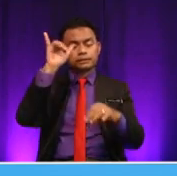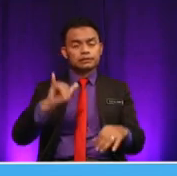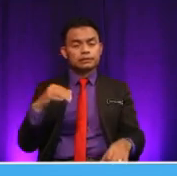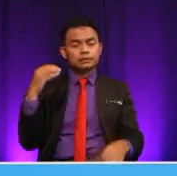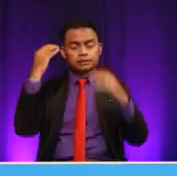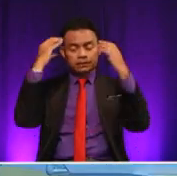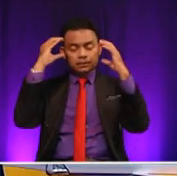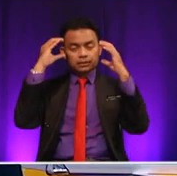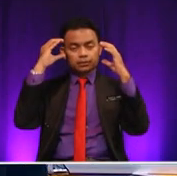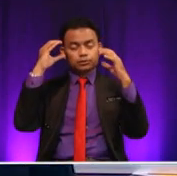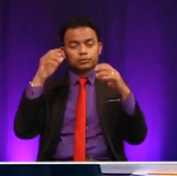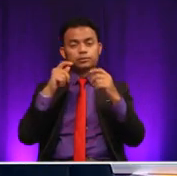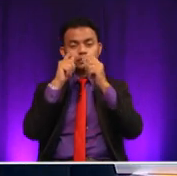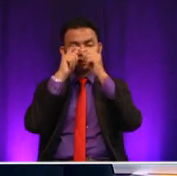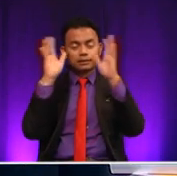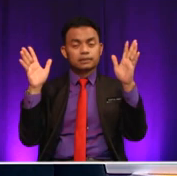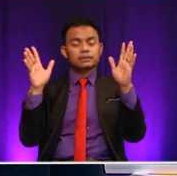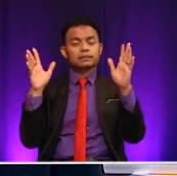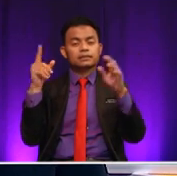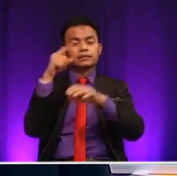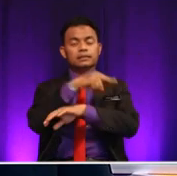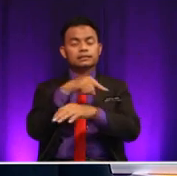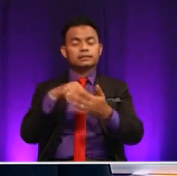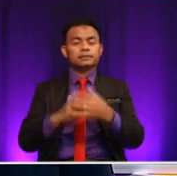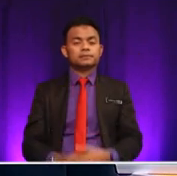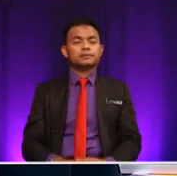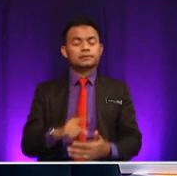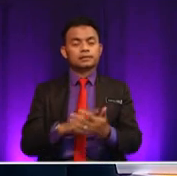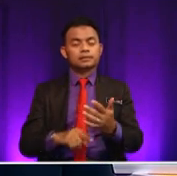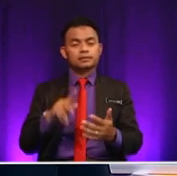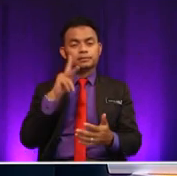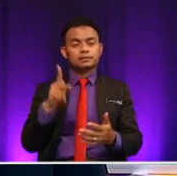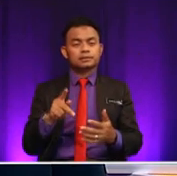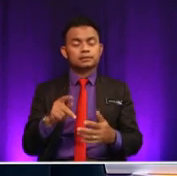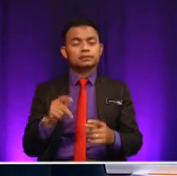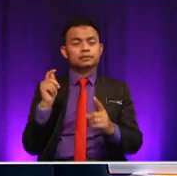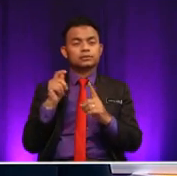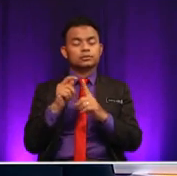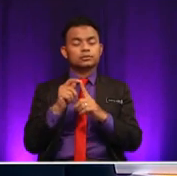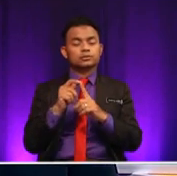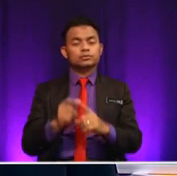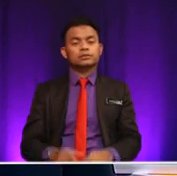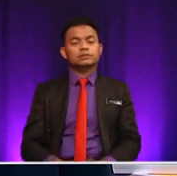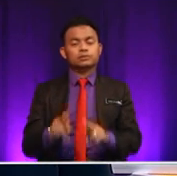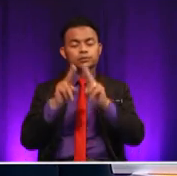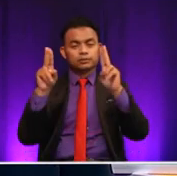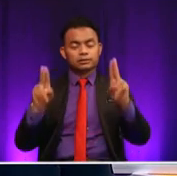kepada tiga Bi Apakah tujuan hujan untuk yang nggak jelas